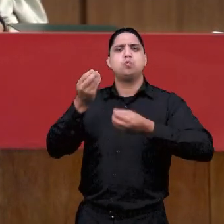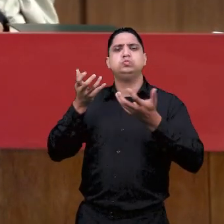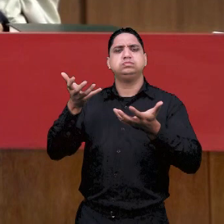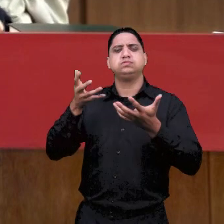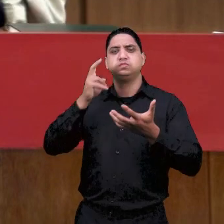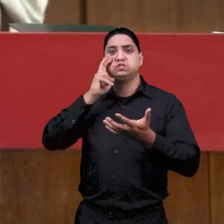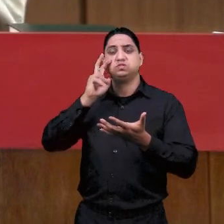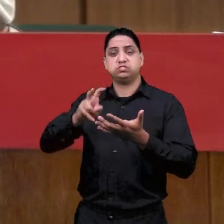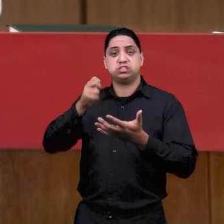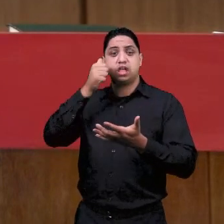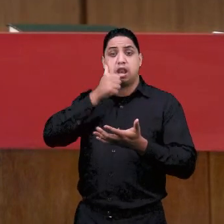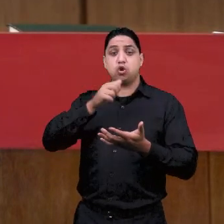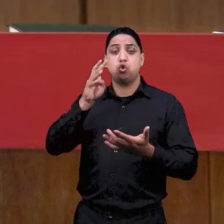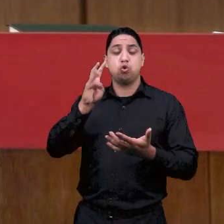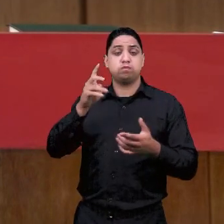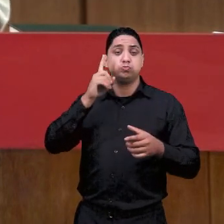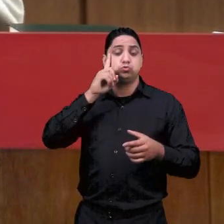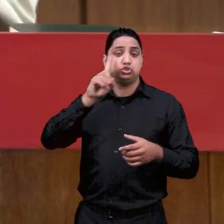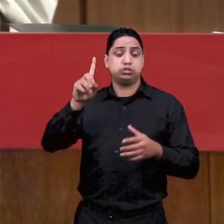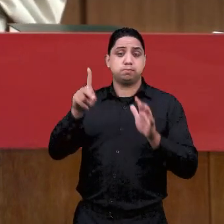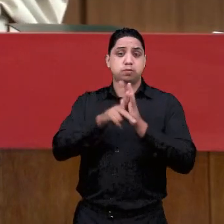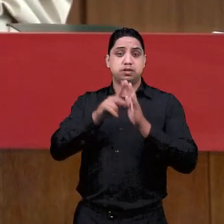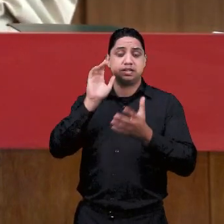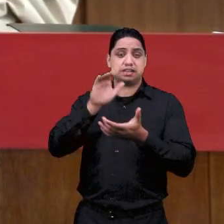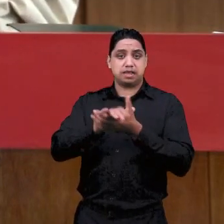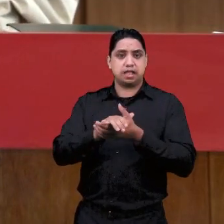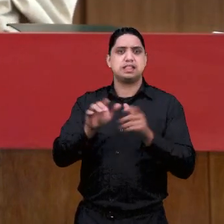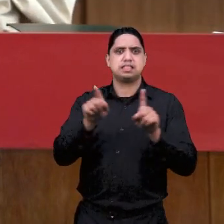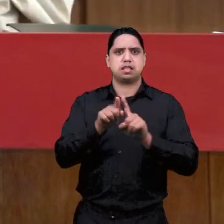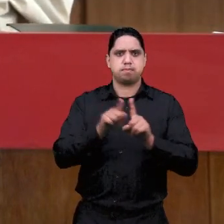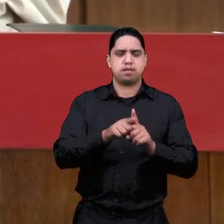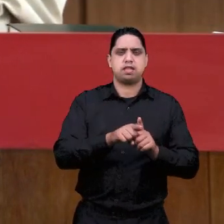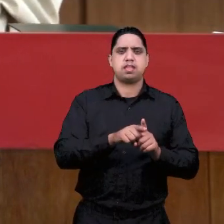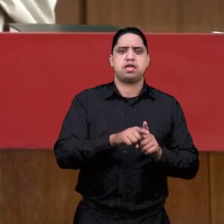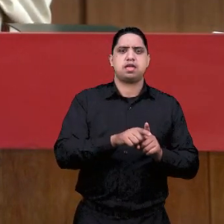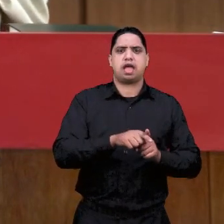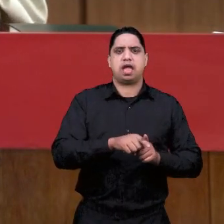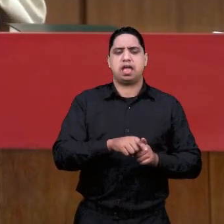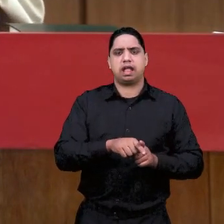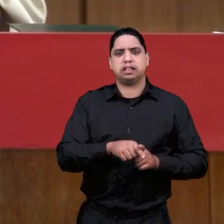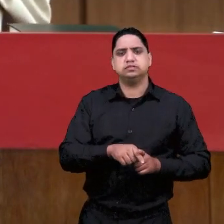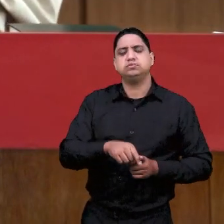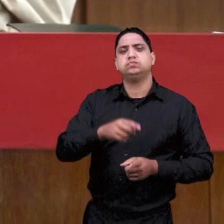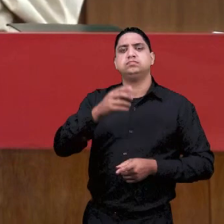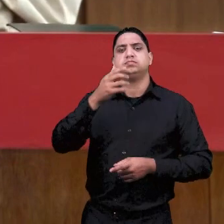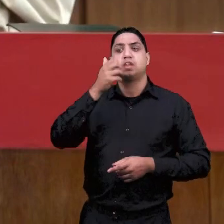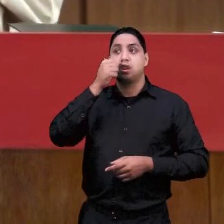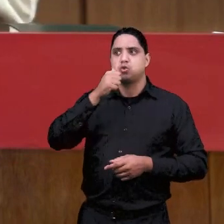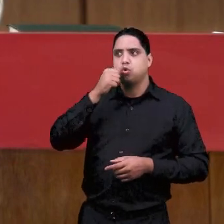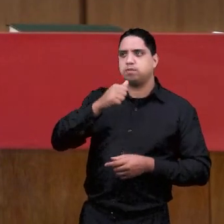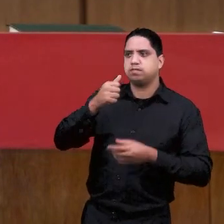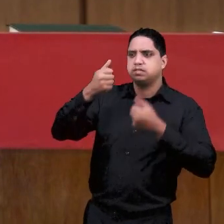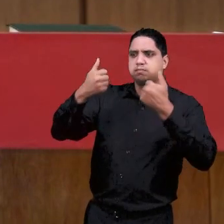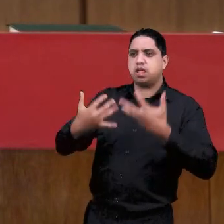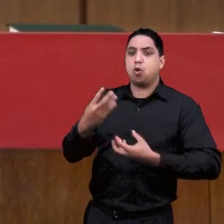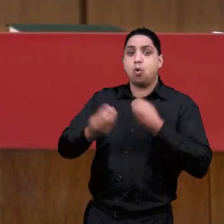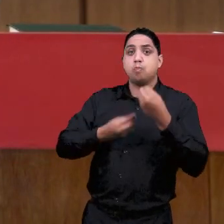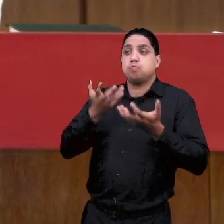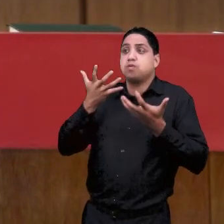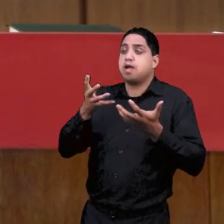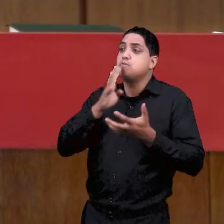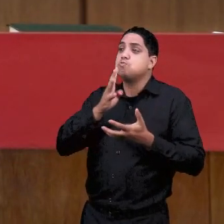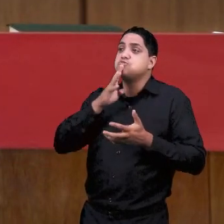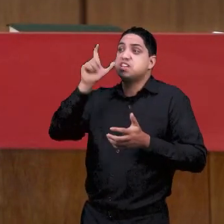jour de son mariage. Et au même instant, la fiancée veut connaître, il veut qu'elle se révèle. Il